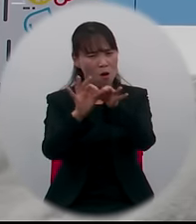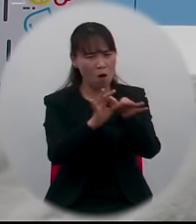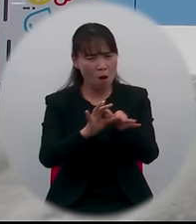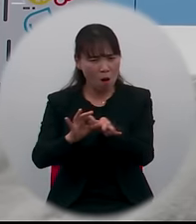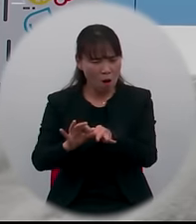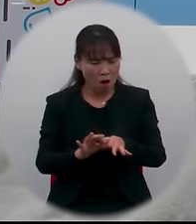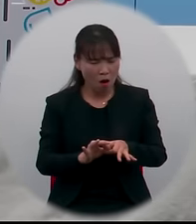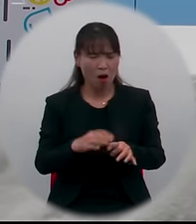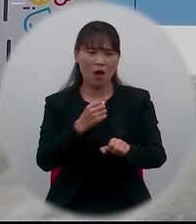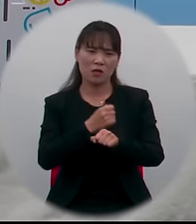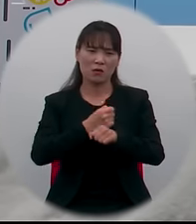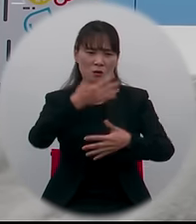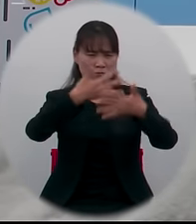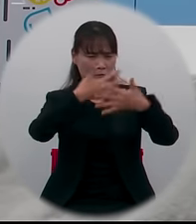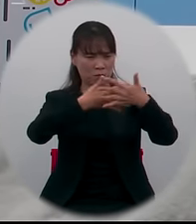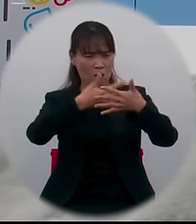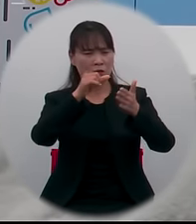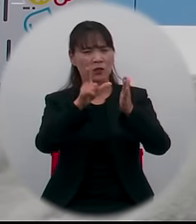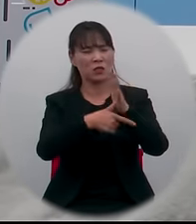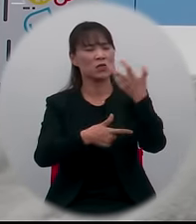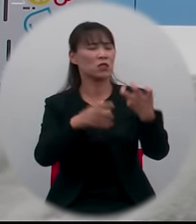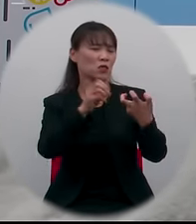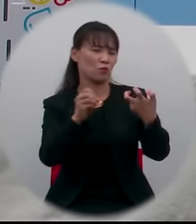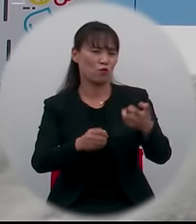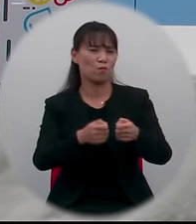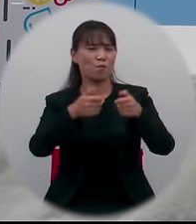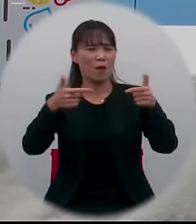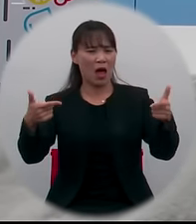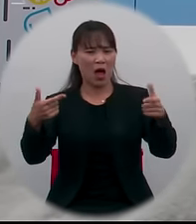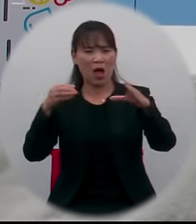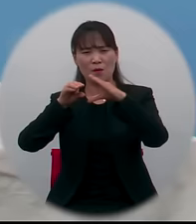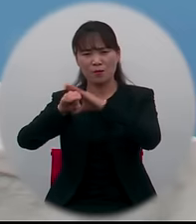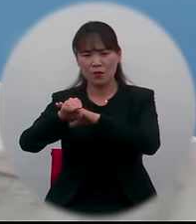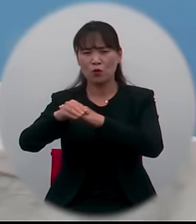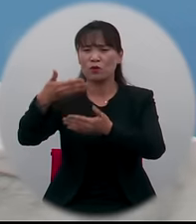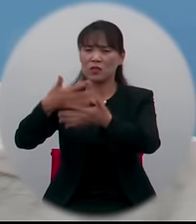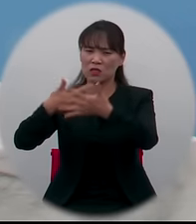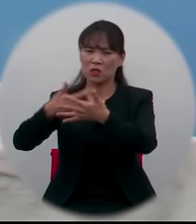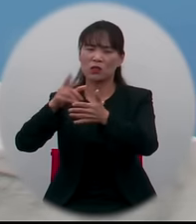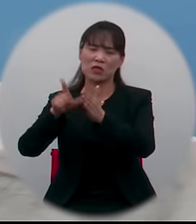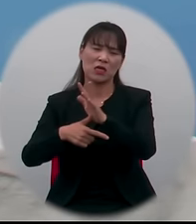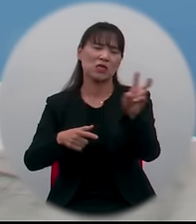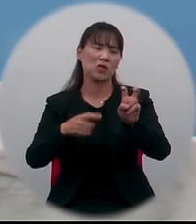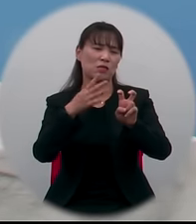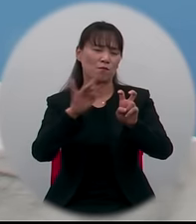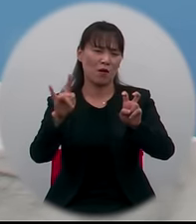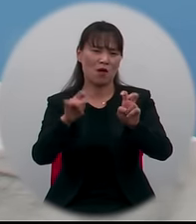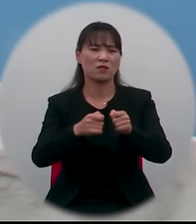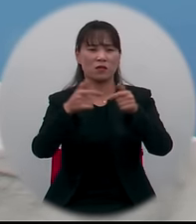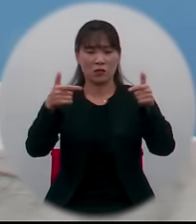시간이 70% 이상 증가했고 비디오 시청 시간이 20배 이상 증가했습니다 아이들이 능동적으로 유튜브를 본다라고